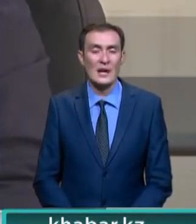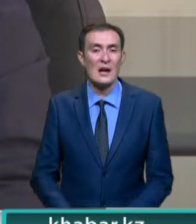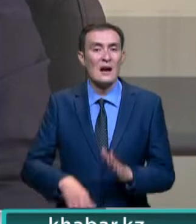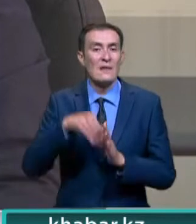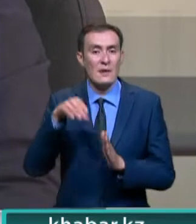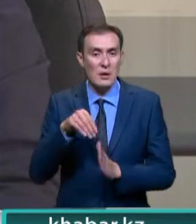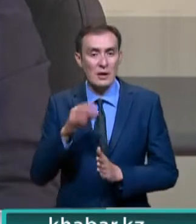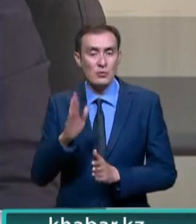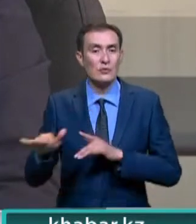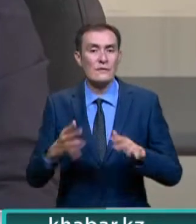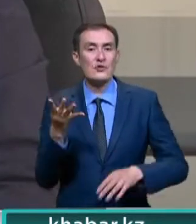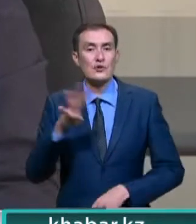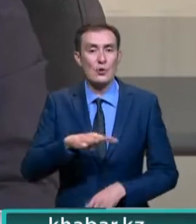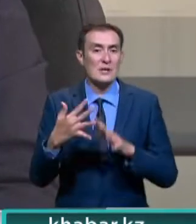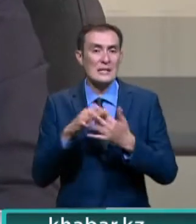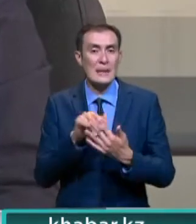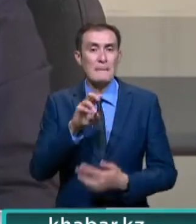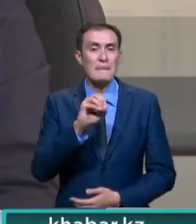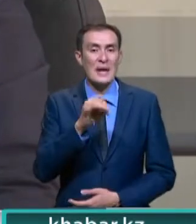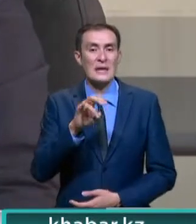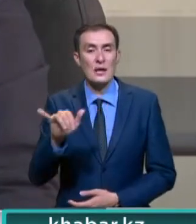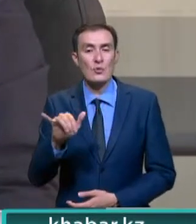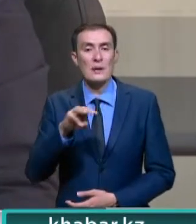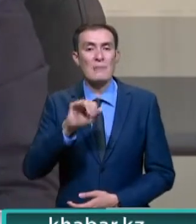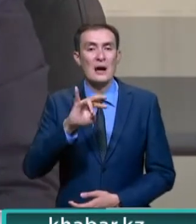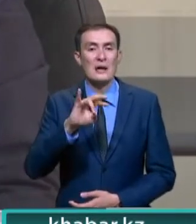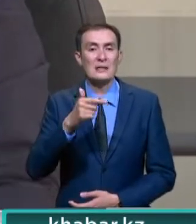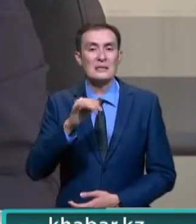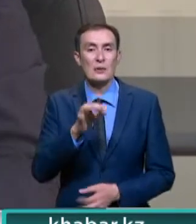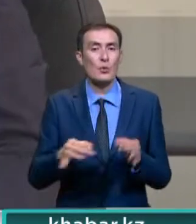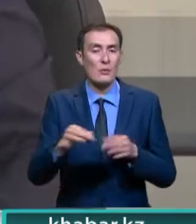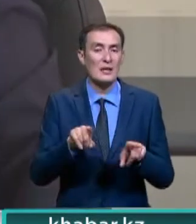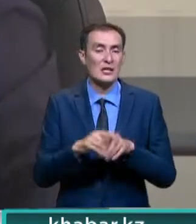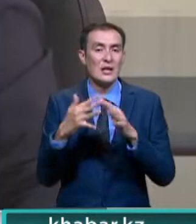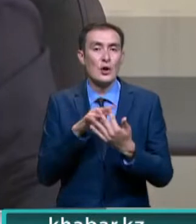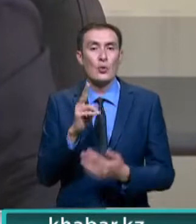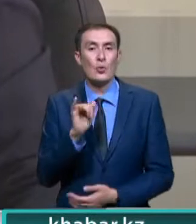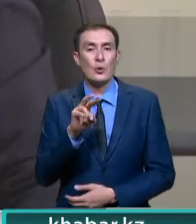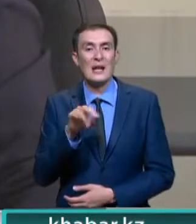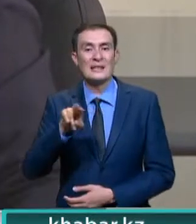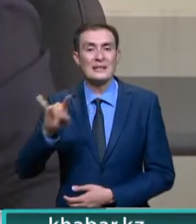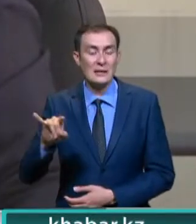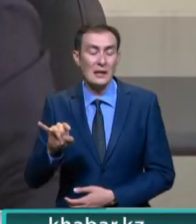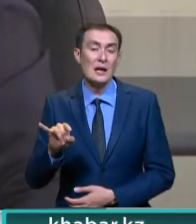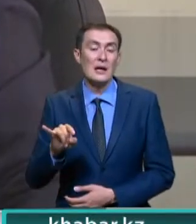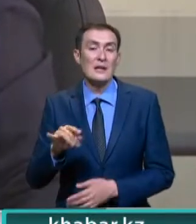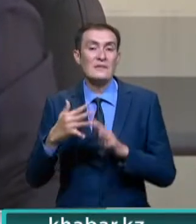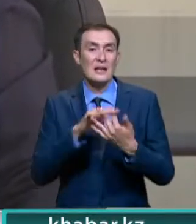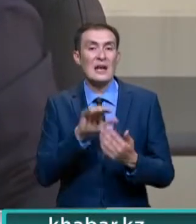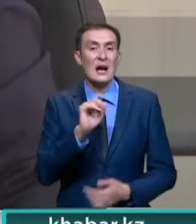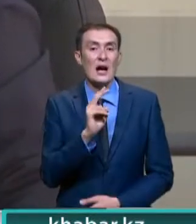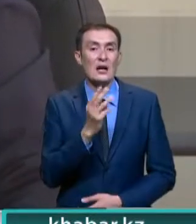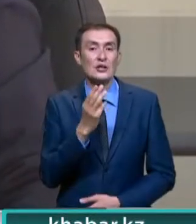Выборы пройдут в 4 селах Бейнеуского и Мангыстауского районов, а также в селе Куланды Каракьянского района и в селе